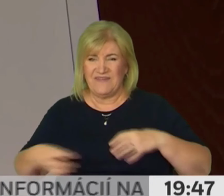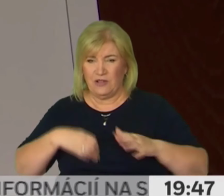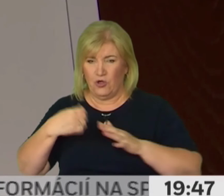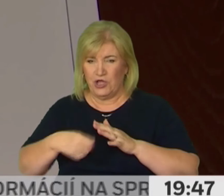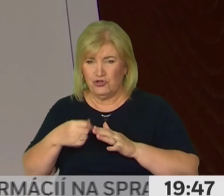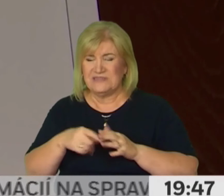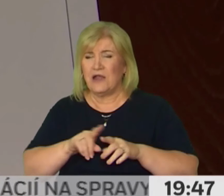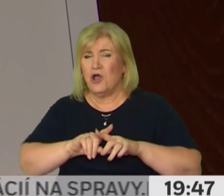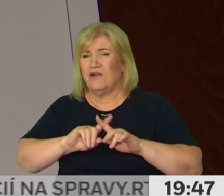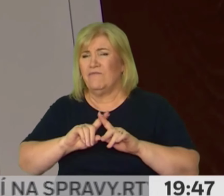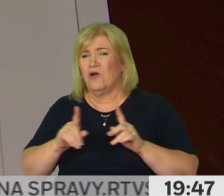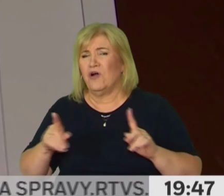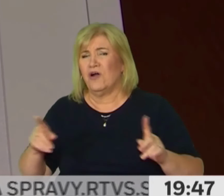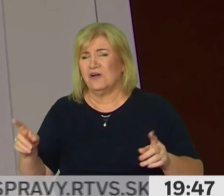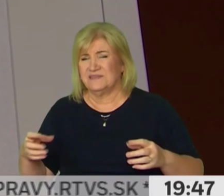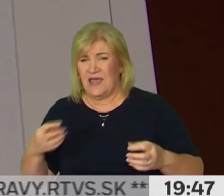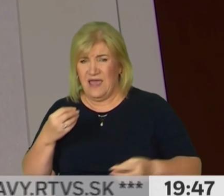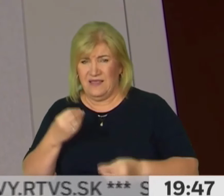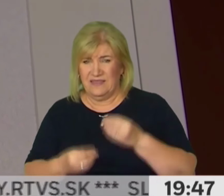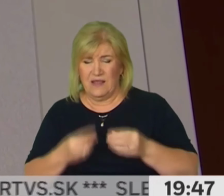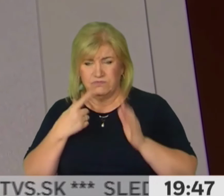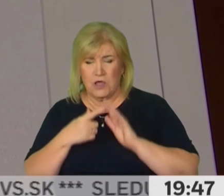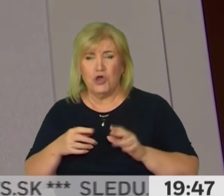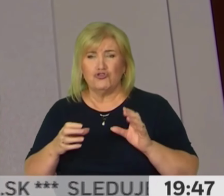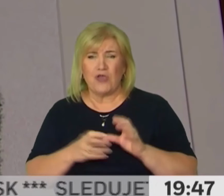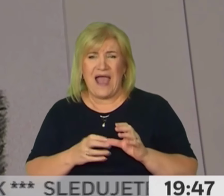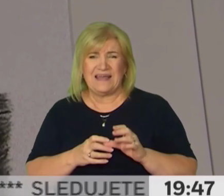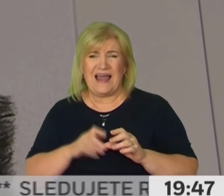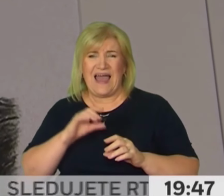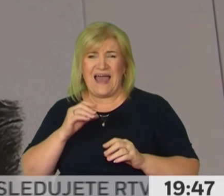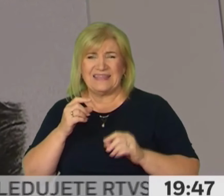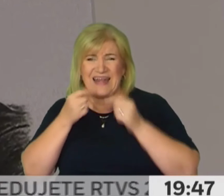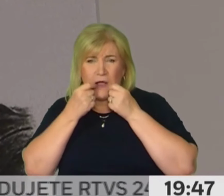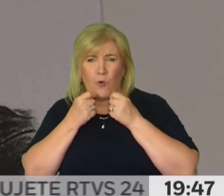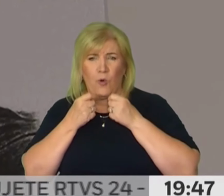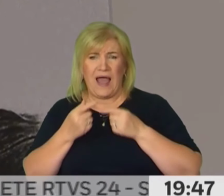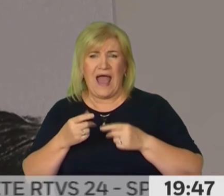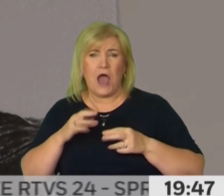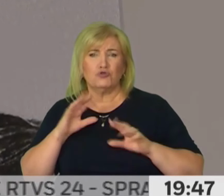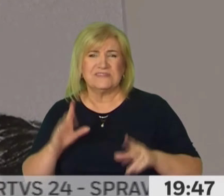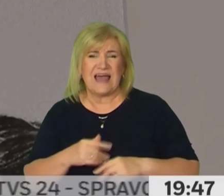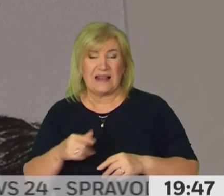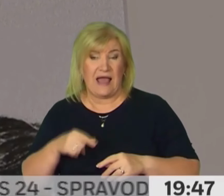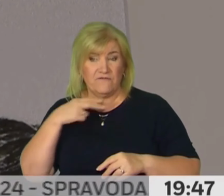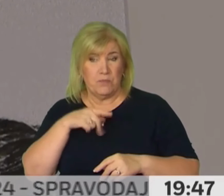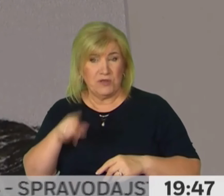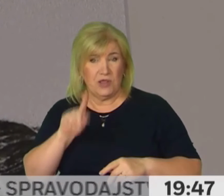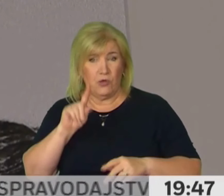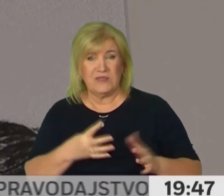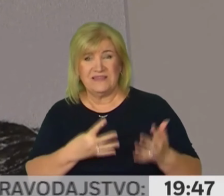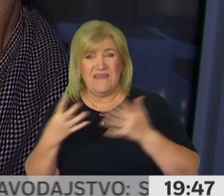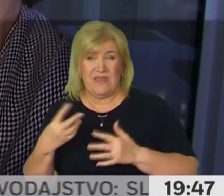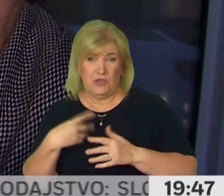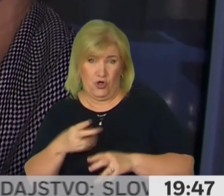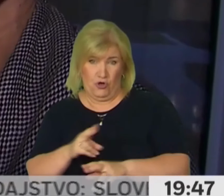podpísal pod množstvo hudobno-dramatických diel ako Adam Šangala, Drakula či Rusalka. V pondelok uplynie 9 rokov od jeho